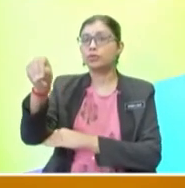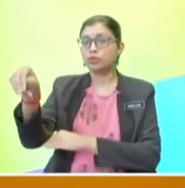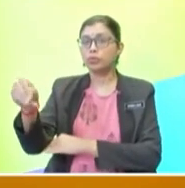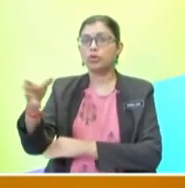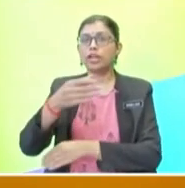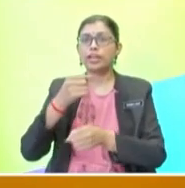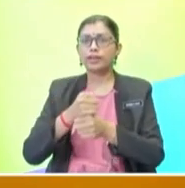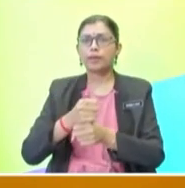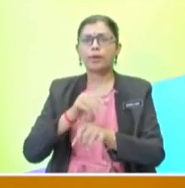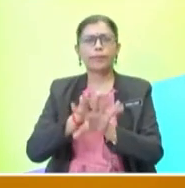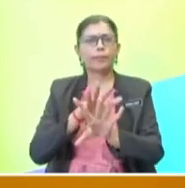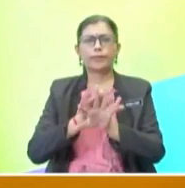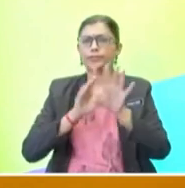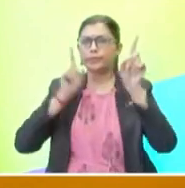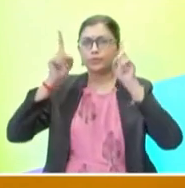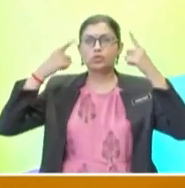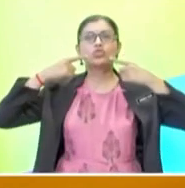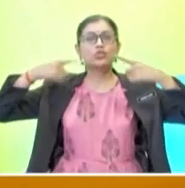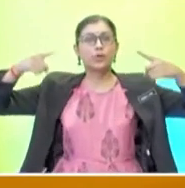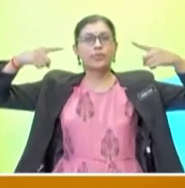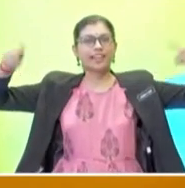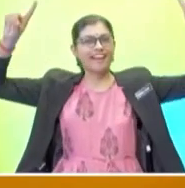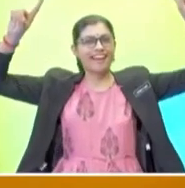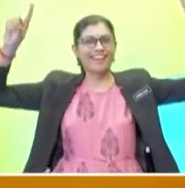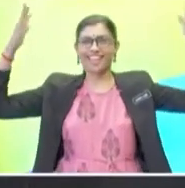yang sangat cemerlang. Kita berikan tepukan untuk mereka.